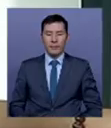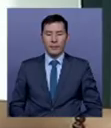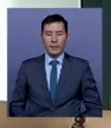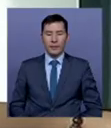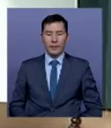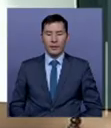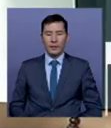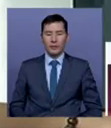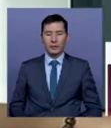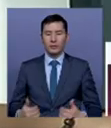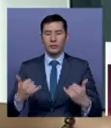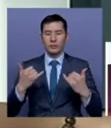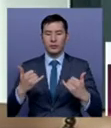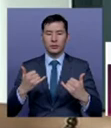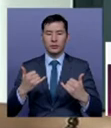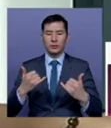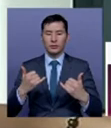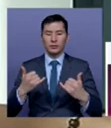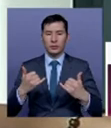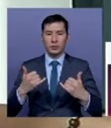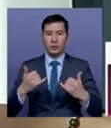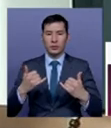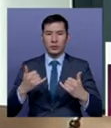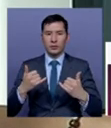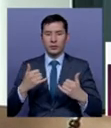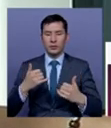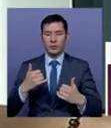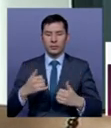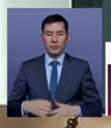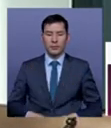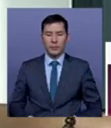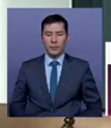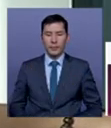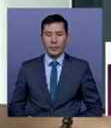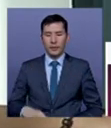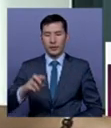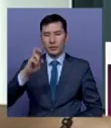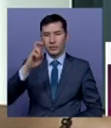Қазіргі үлкен мәселе абайда жаңа жатану. Ел президенті